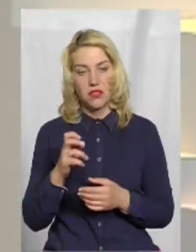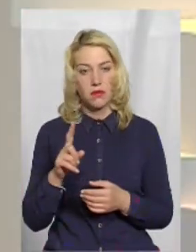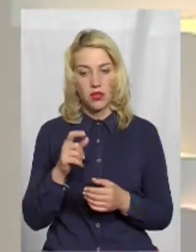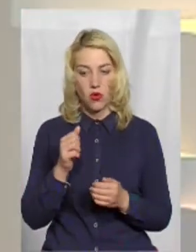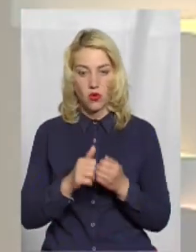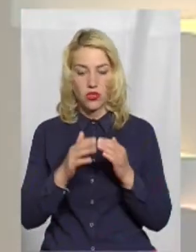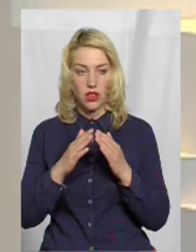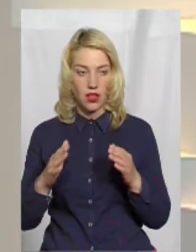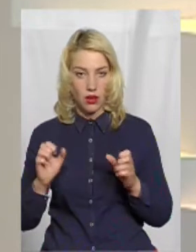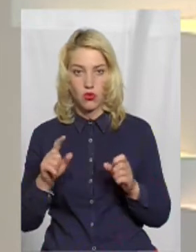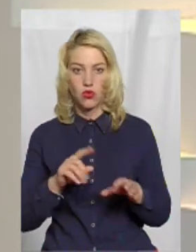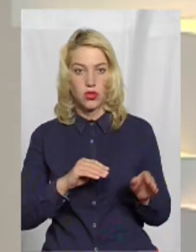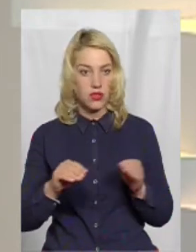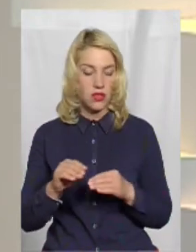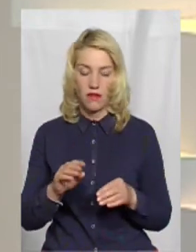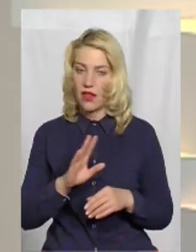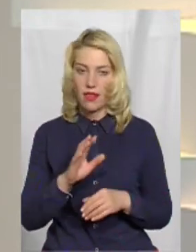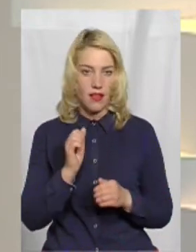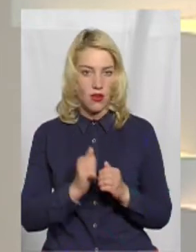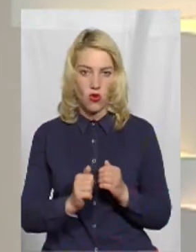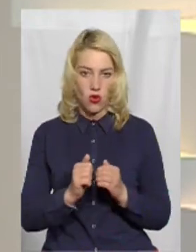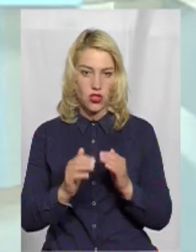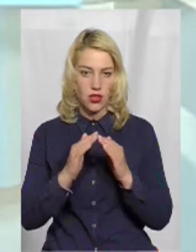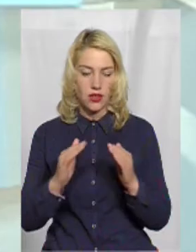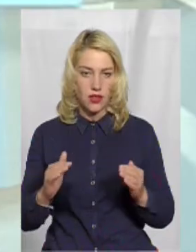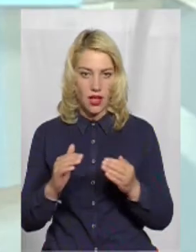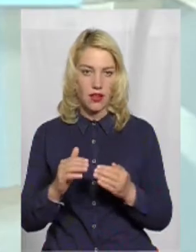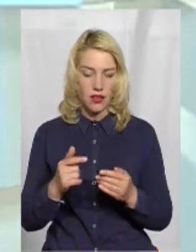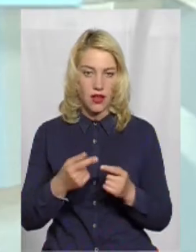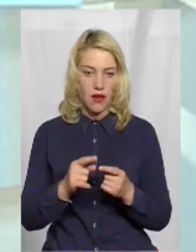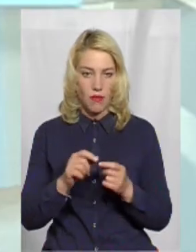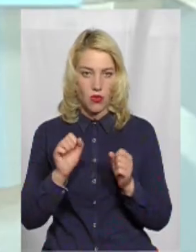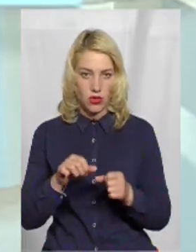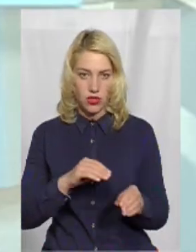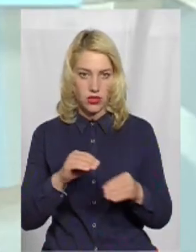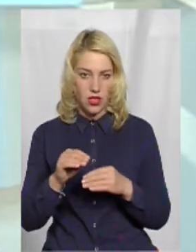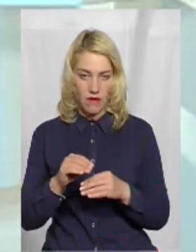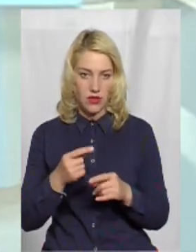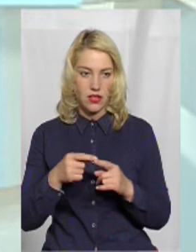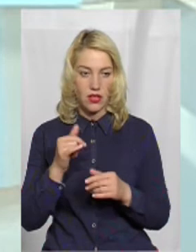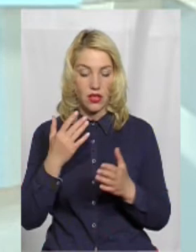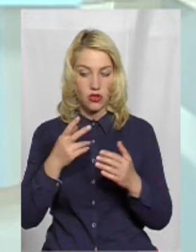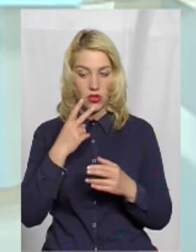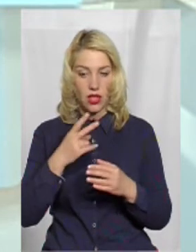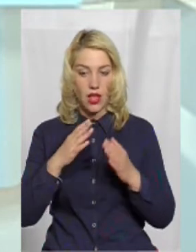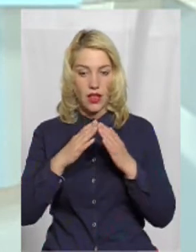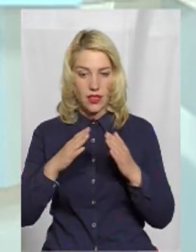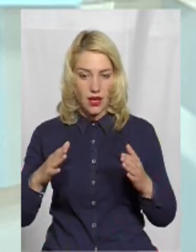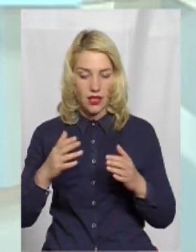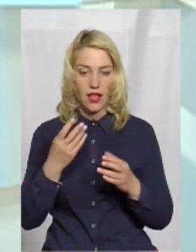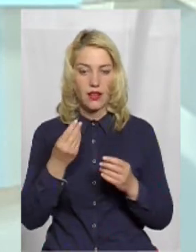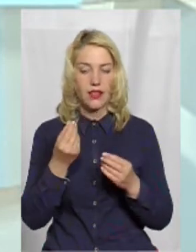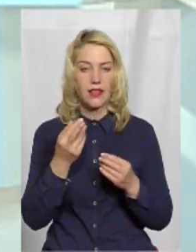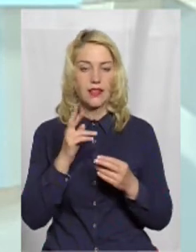поставити. Але виявилося, що не кожен дах адаптований для таких потреб. І, скажімо, якщо ми розглядаємо дах як якийсь інвестиційний